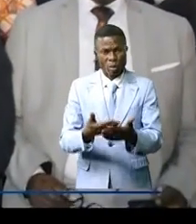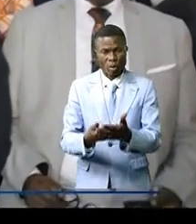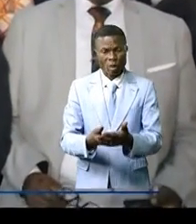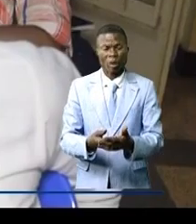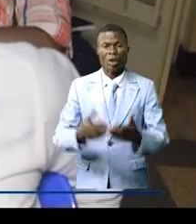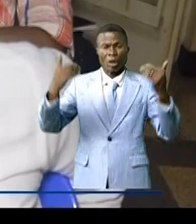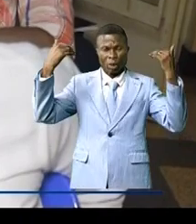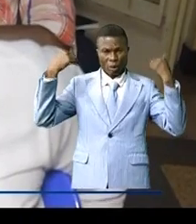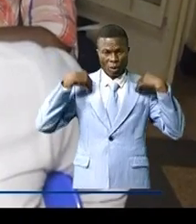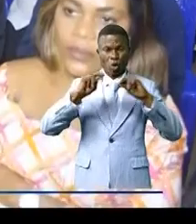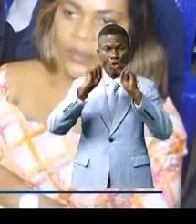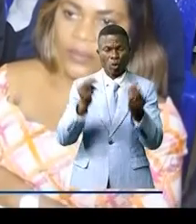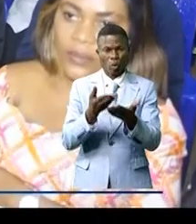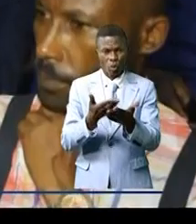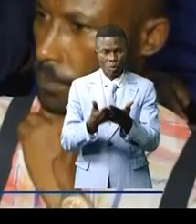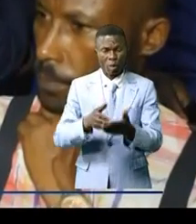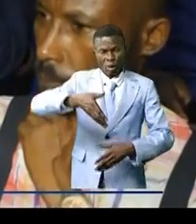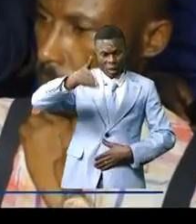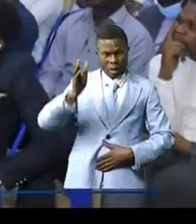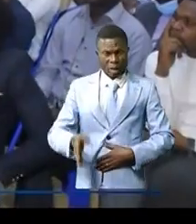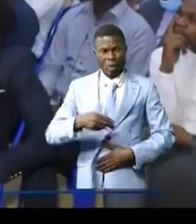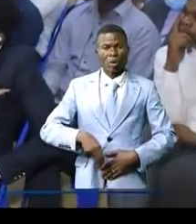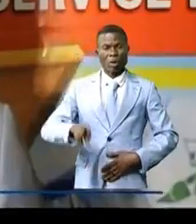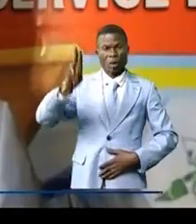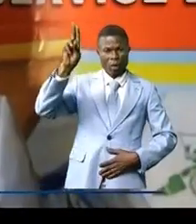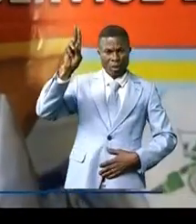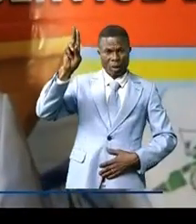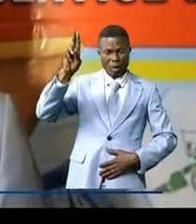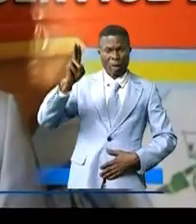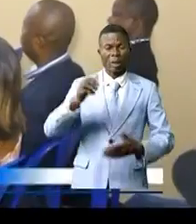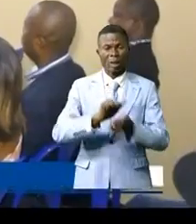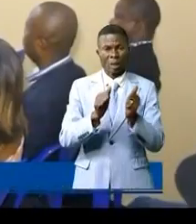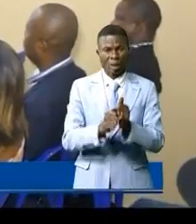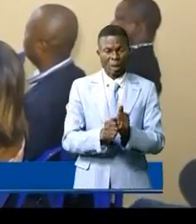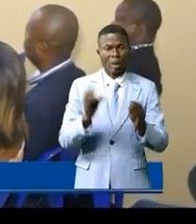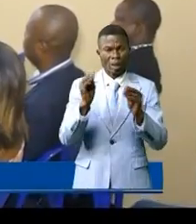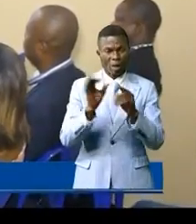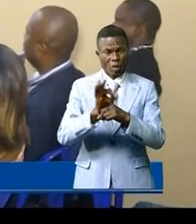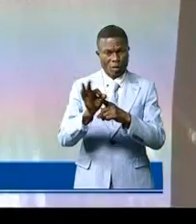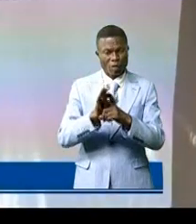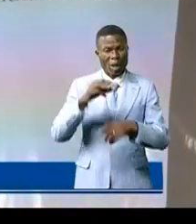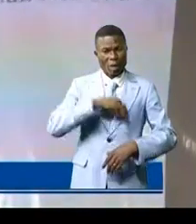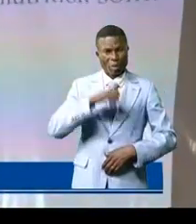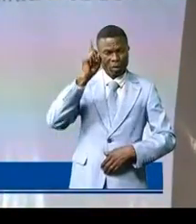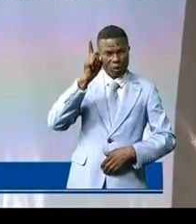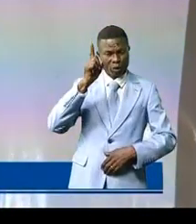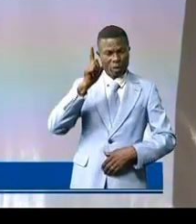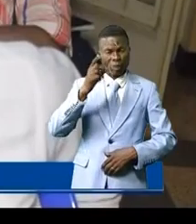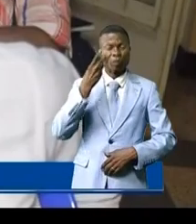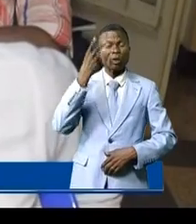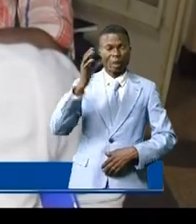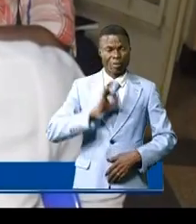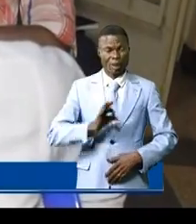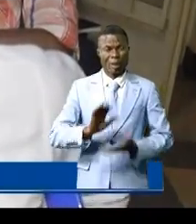coordonnateurs nationaux de cet organe spécialisé de l'IDPS, Dr Soft Mukuna, ces assises ont pour mission dématérialiser la vision du